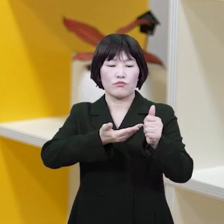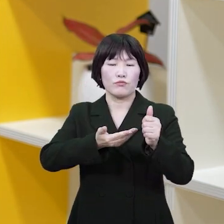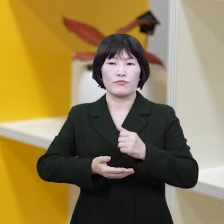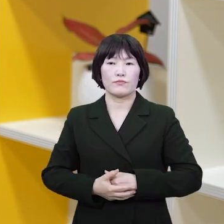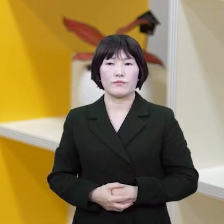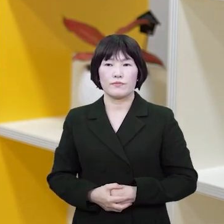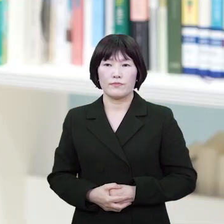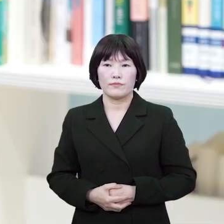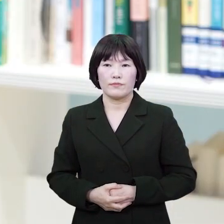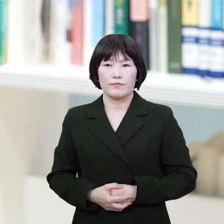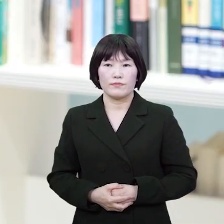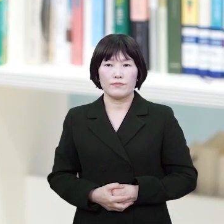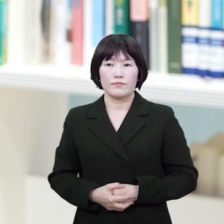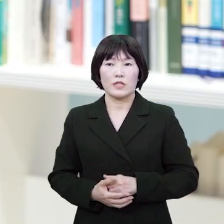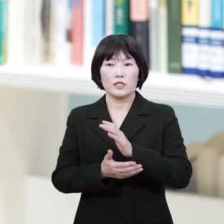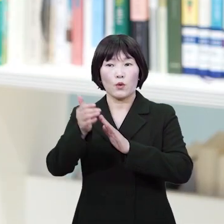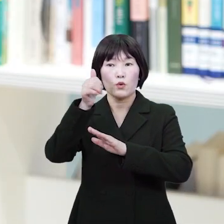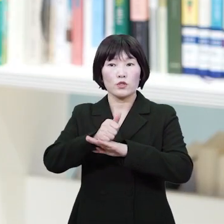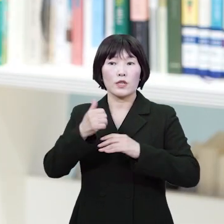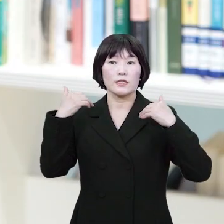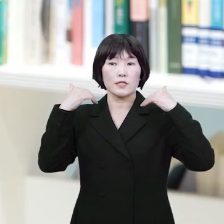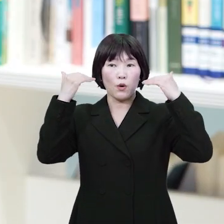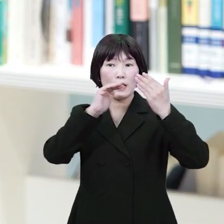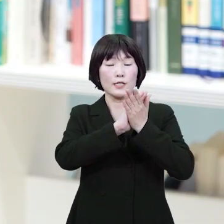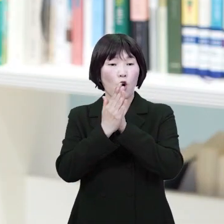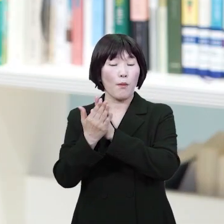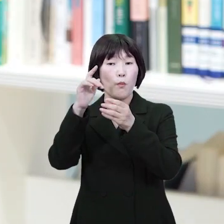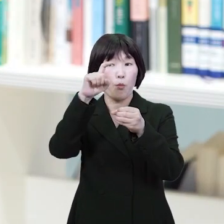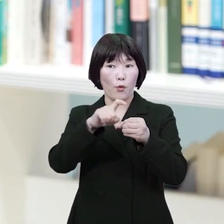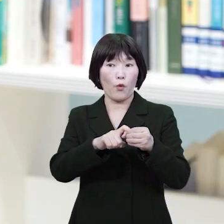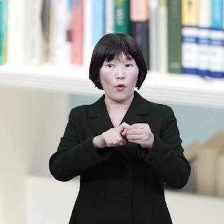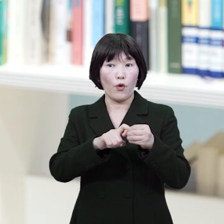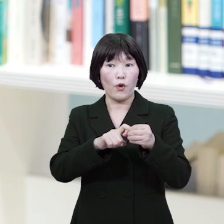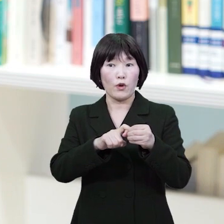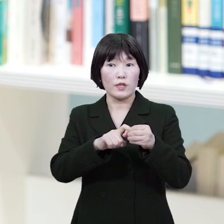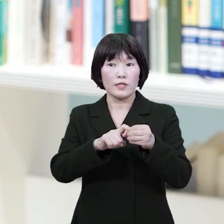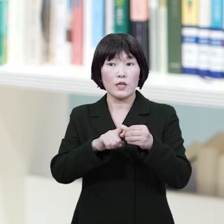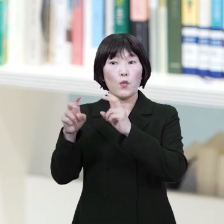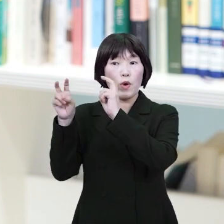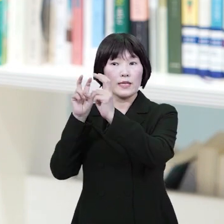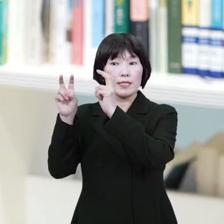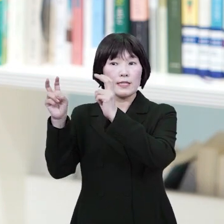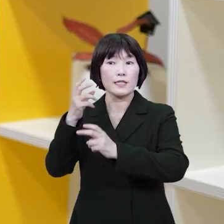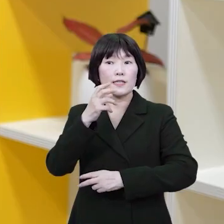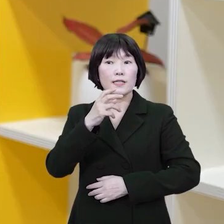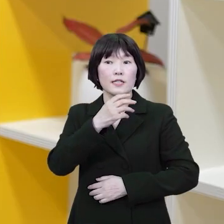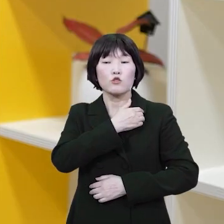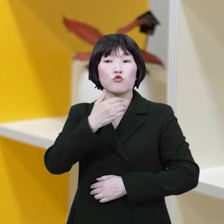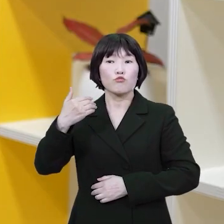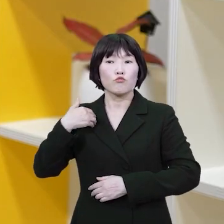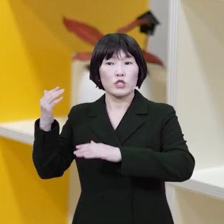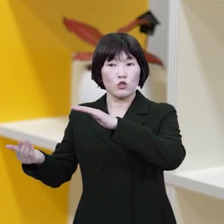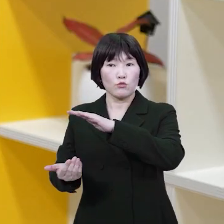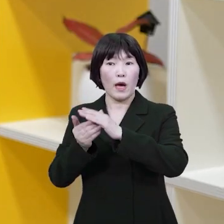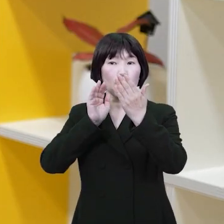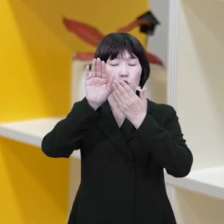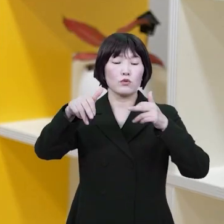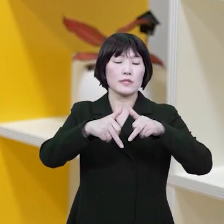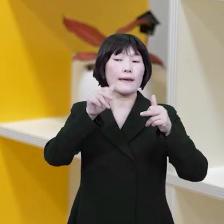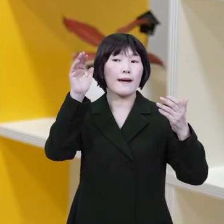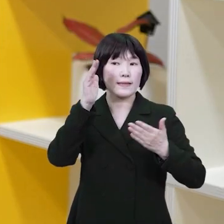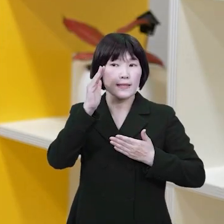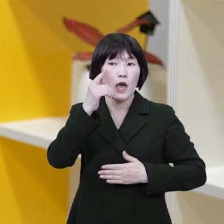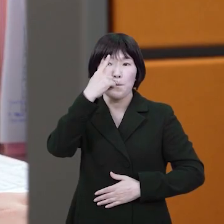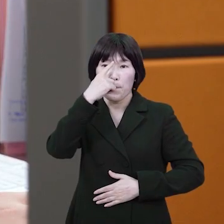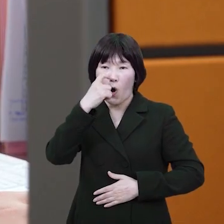있습니다. 성공적인 성인 전환기가 목표인 사업 취지를 충분히 이루며 앞으로도 장애 학생들이